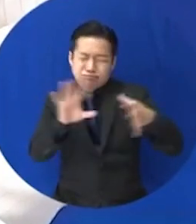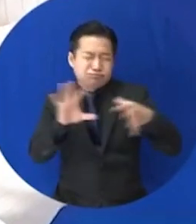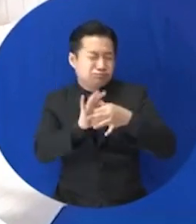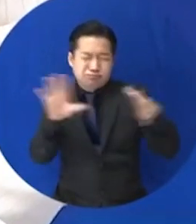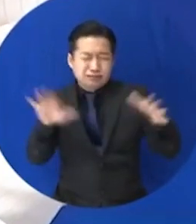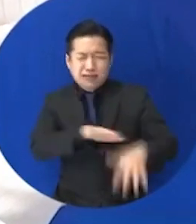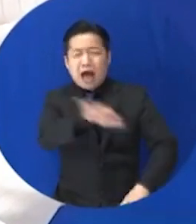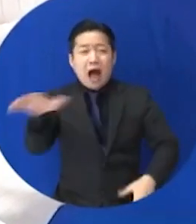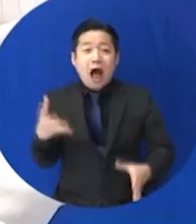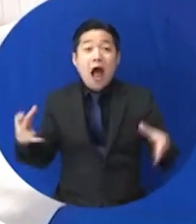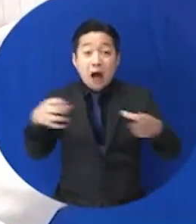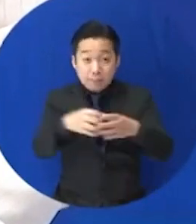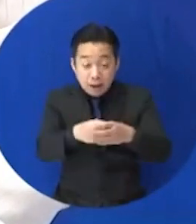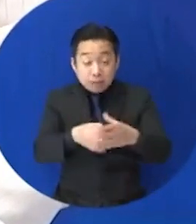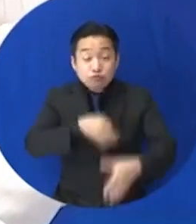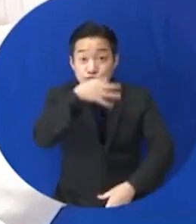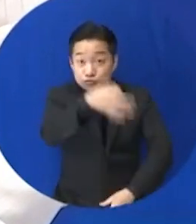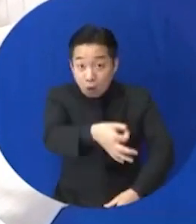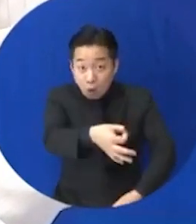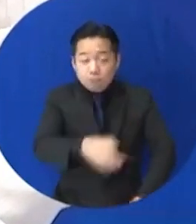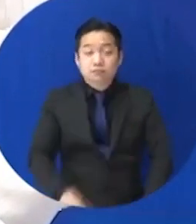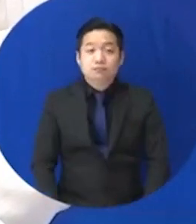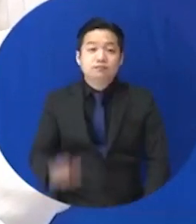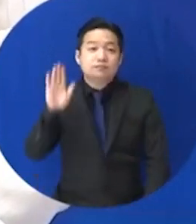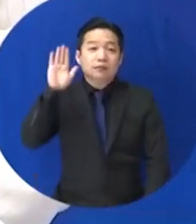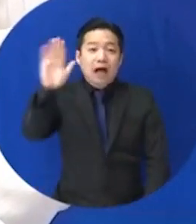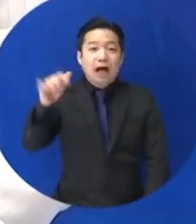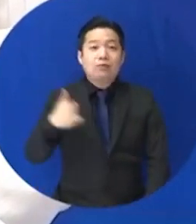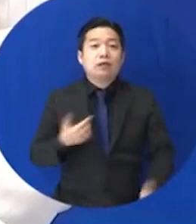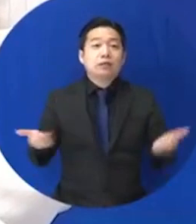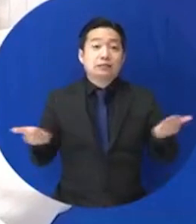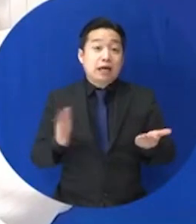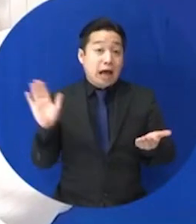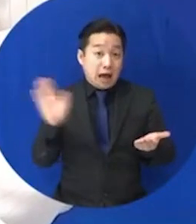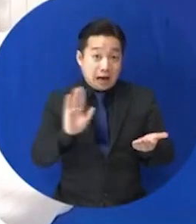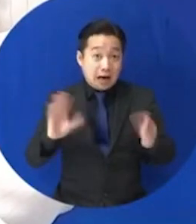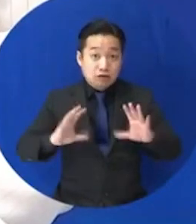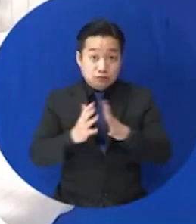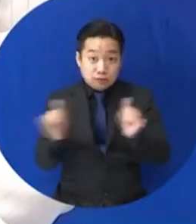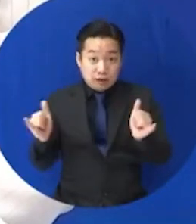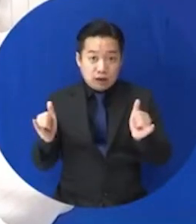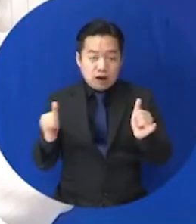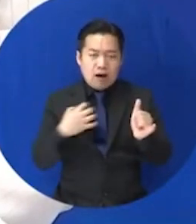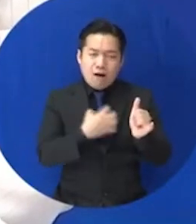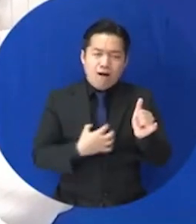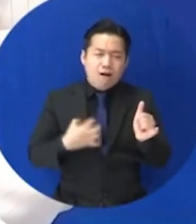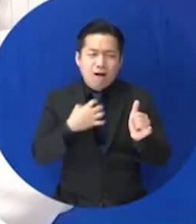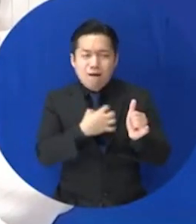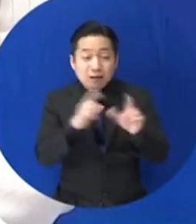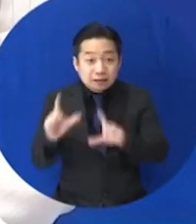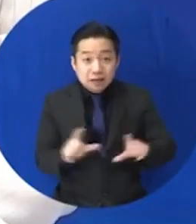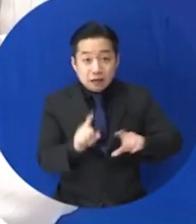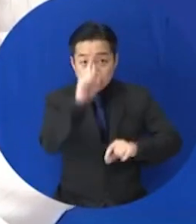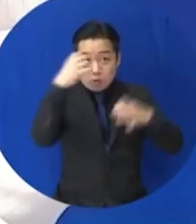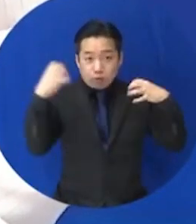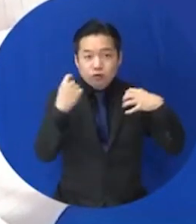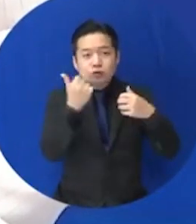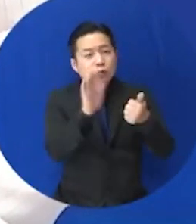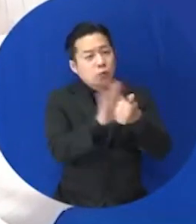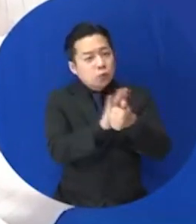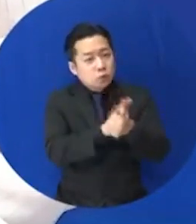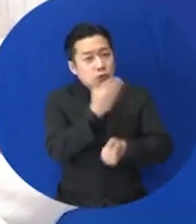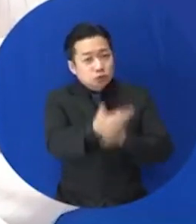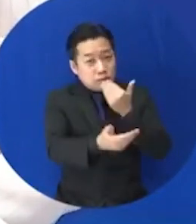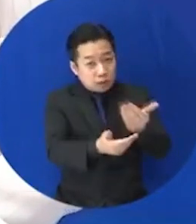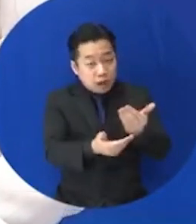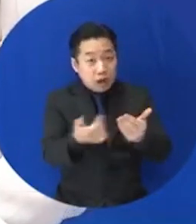이렇게 준다면 앞으로 노동을 전제하지 않은 우리 국민의 불안한 삶을 국가가 좀 보장해 줄 수 있지